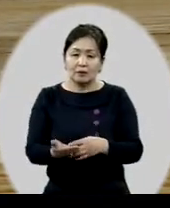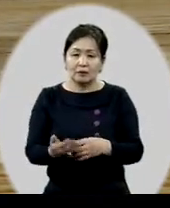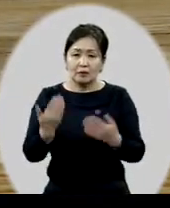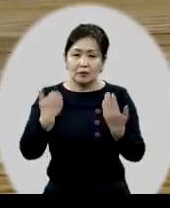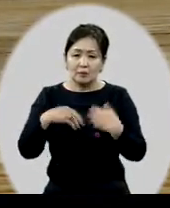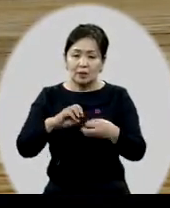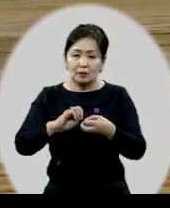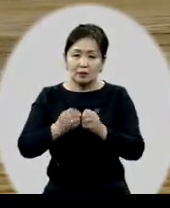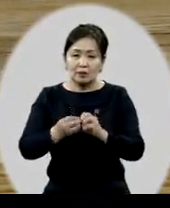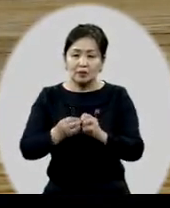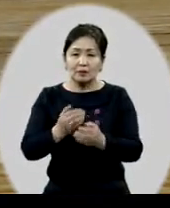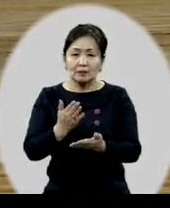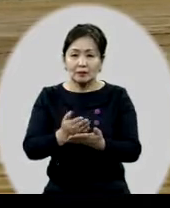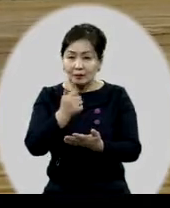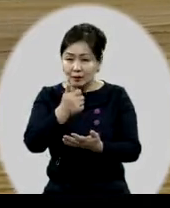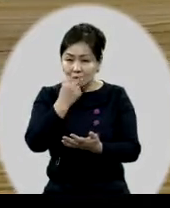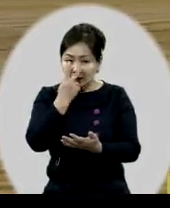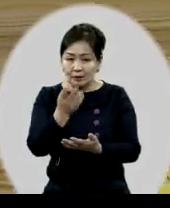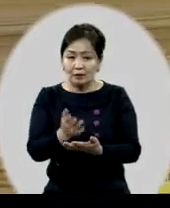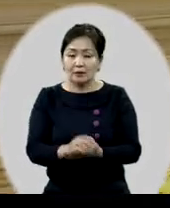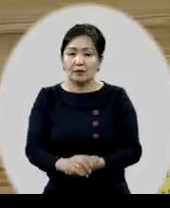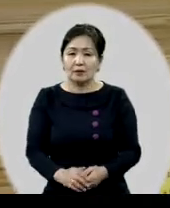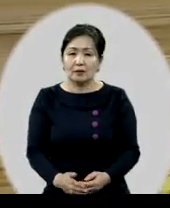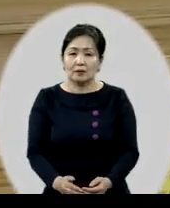Багшаагаа хийх үйлдэлийг сайн ажиглаарай.